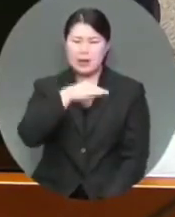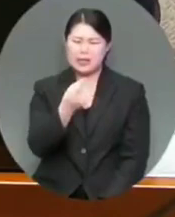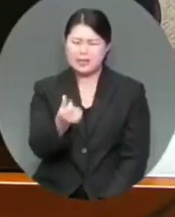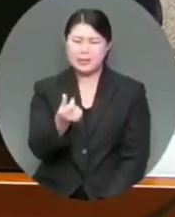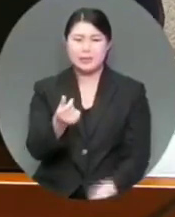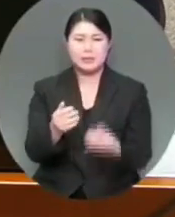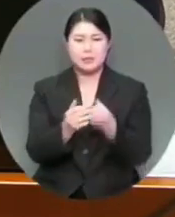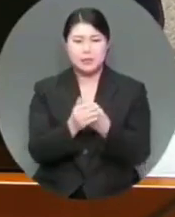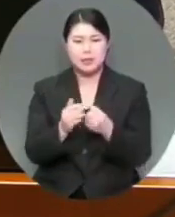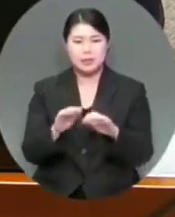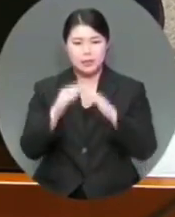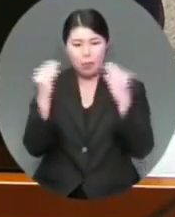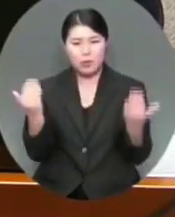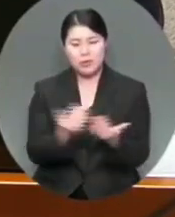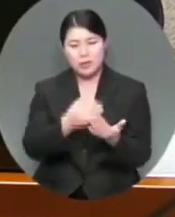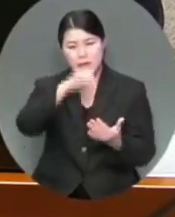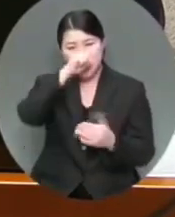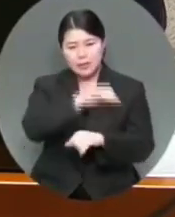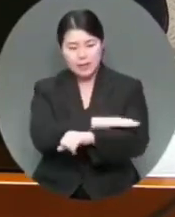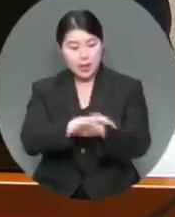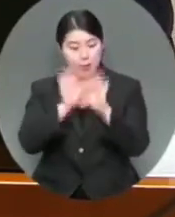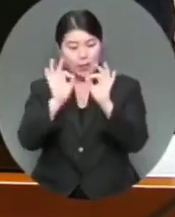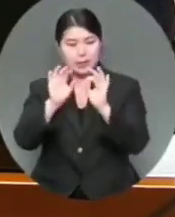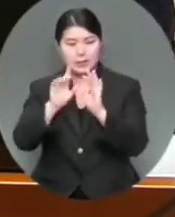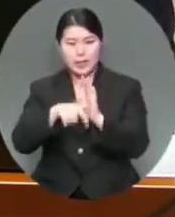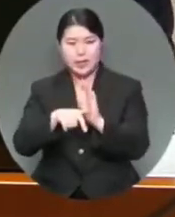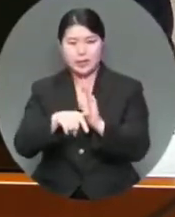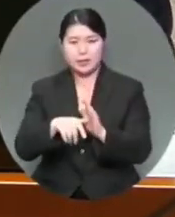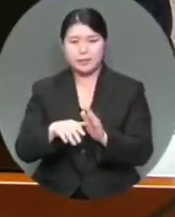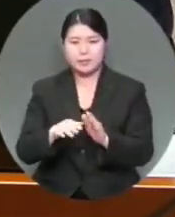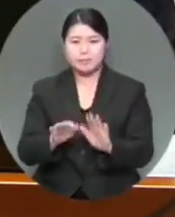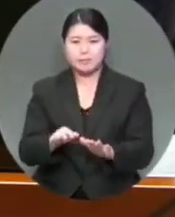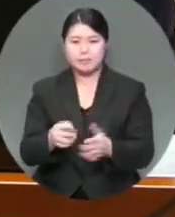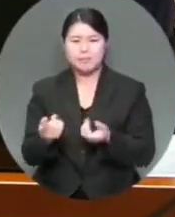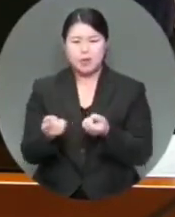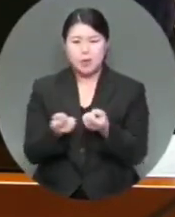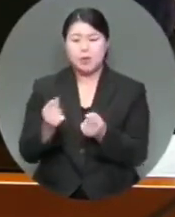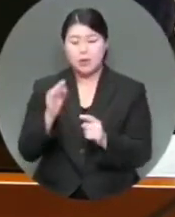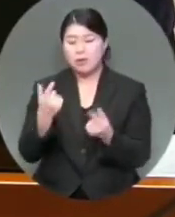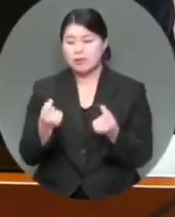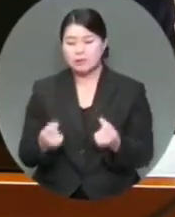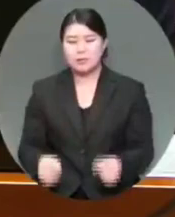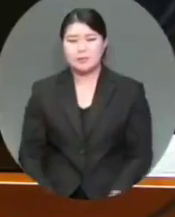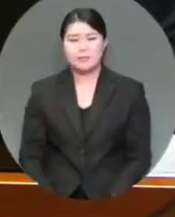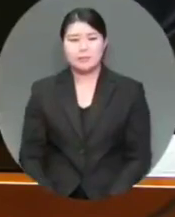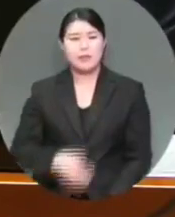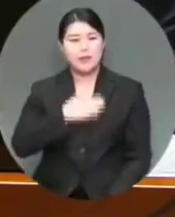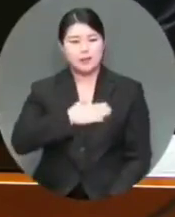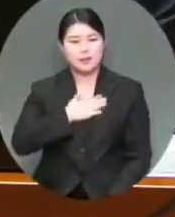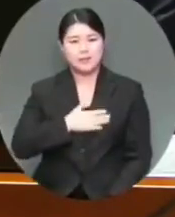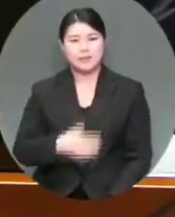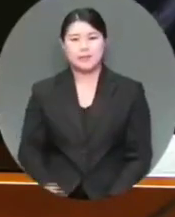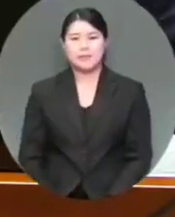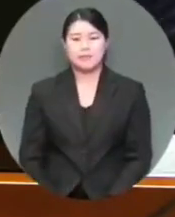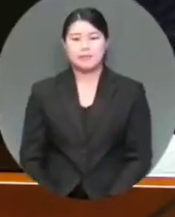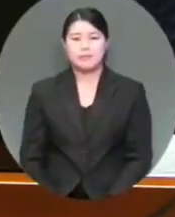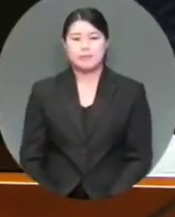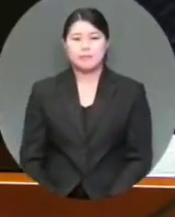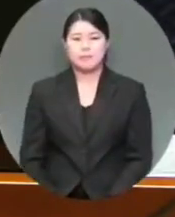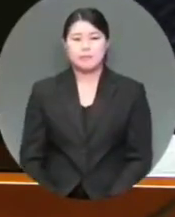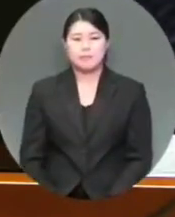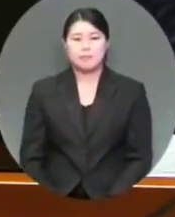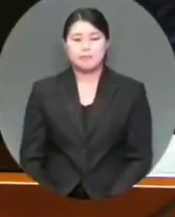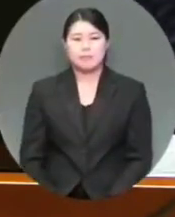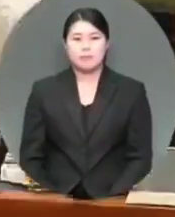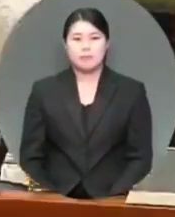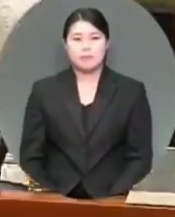이러기 때문에 전체 예산을 살피는 과정에서 좀 빠질 수 있죠. 봤다 이런 말씀을 네. 참고로 드립니다. 알겠습니다. 자, 우리